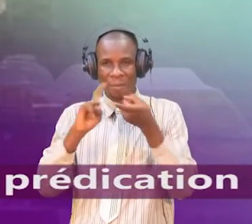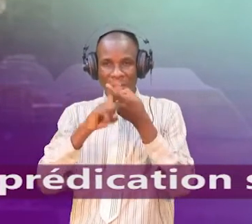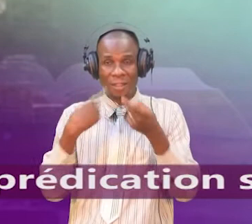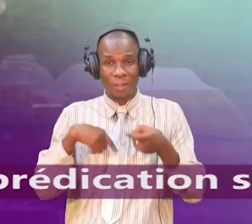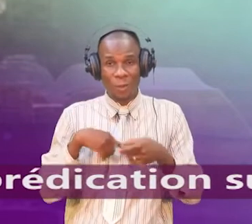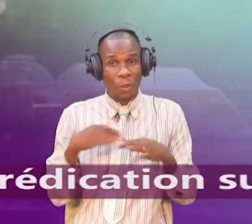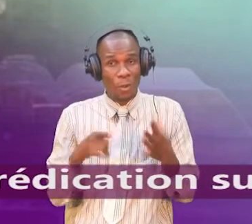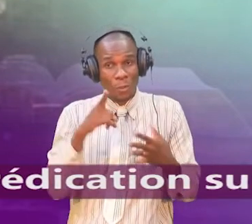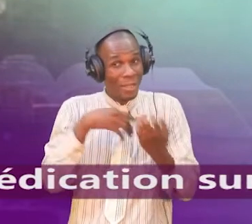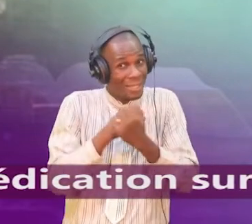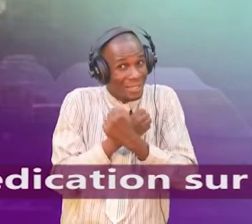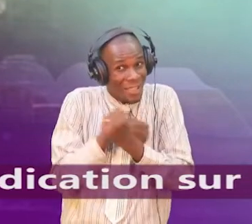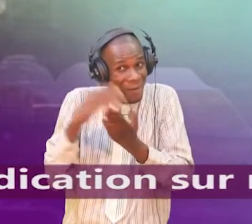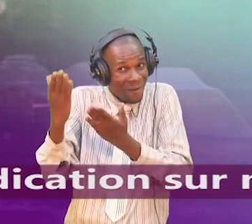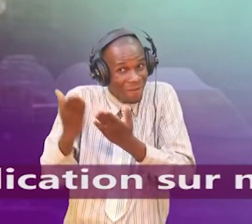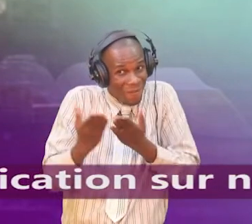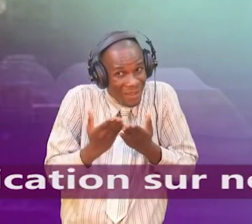na bomo ya seko.